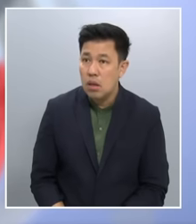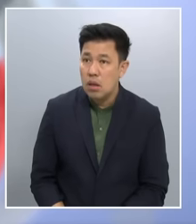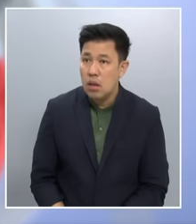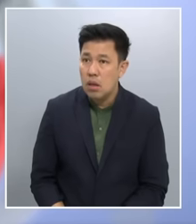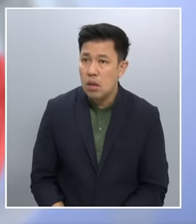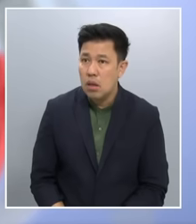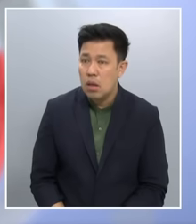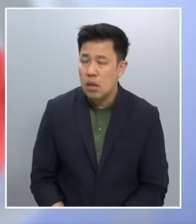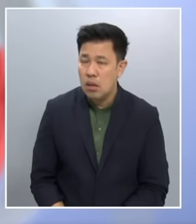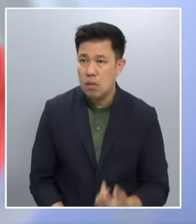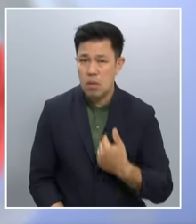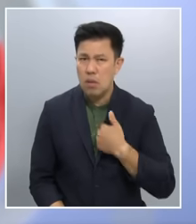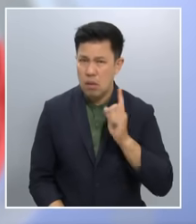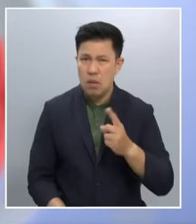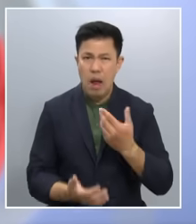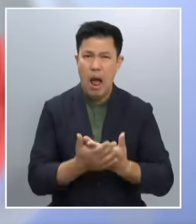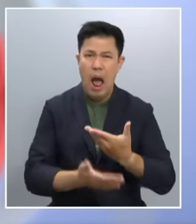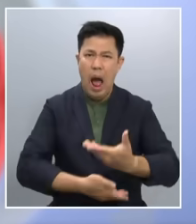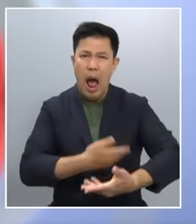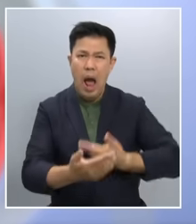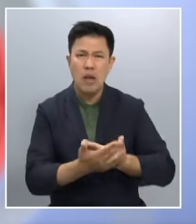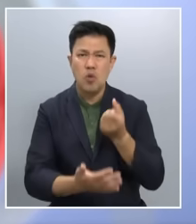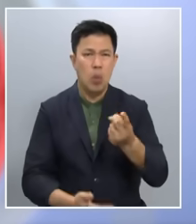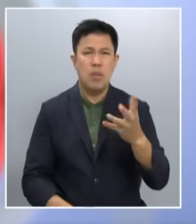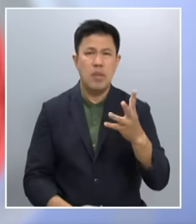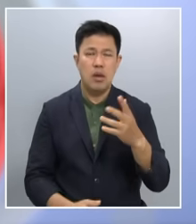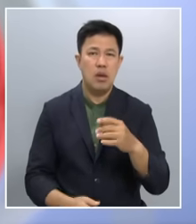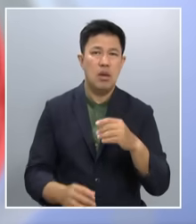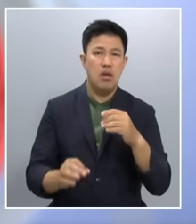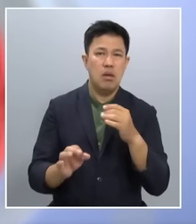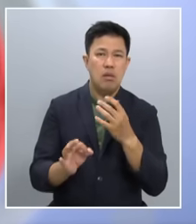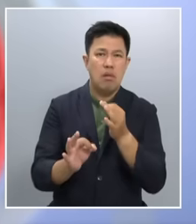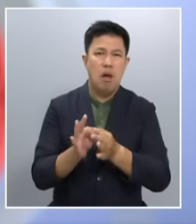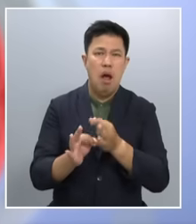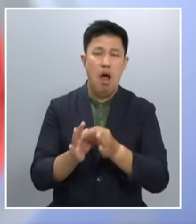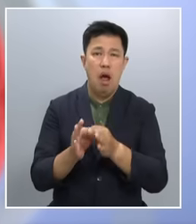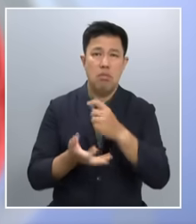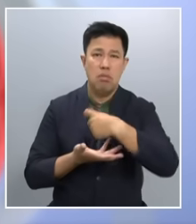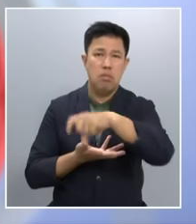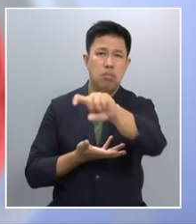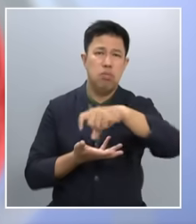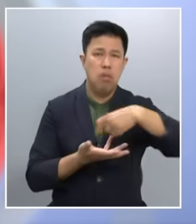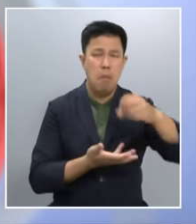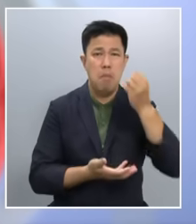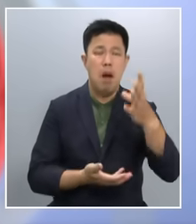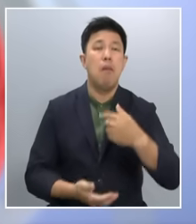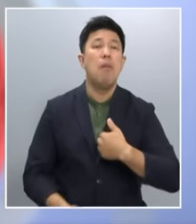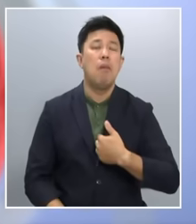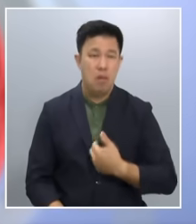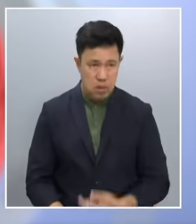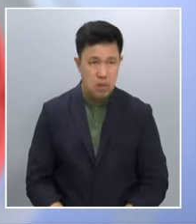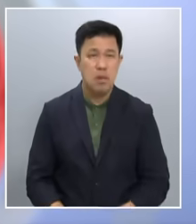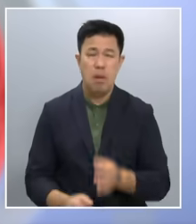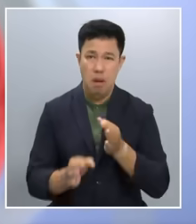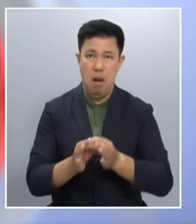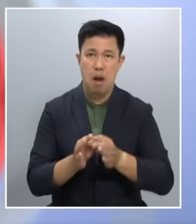ไม่คือปกติพี่ไม่ได้ค้าขายเงินสดอยู่แล้วไงพี่ขายโดยปกติของพี่แบบเงินผ่านบัญชีบ